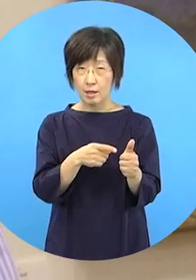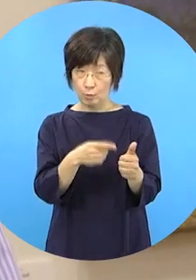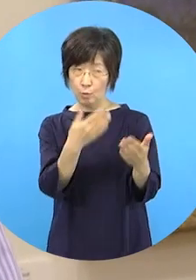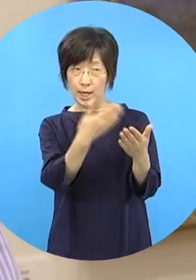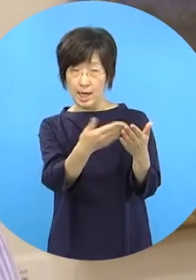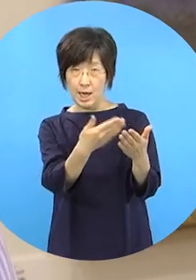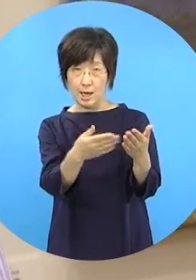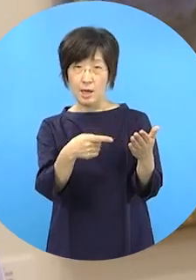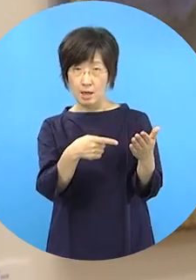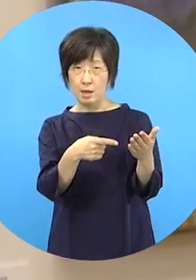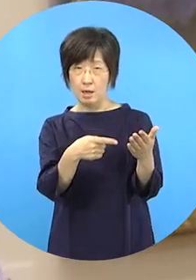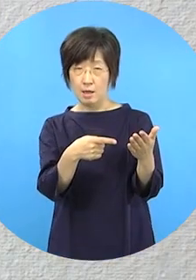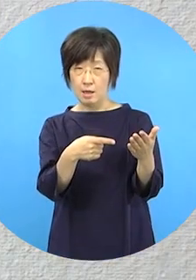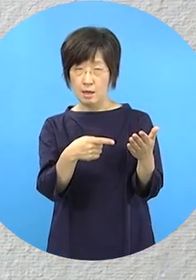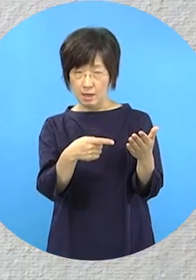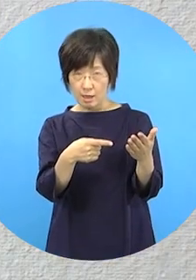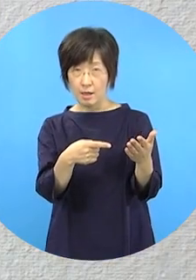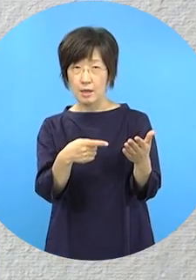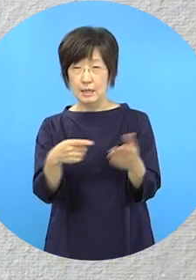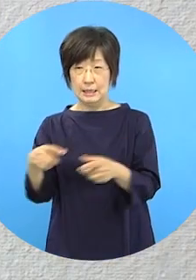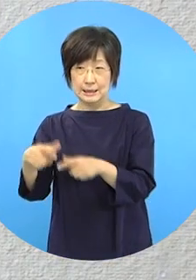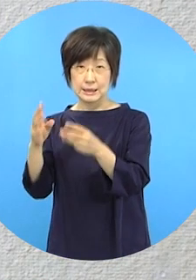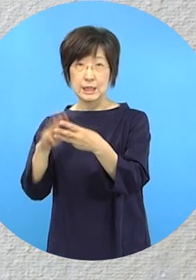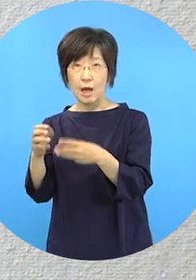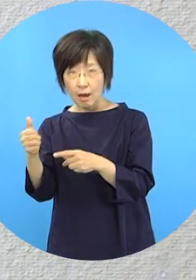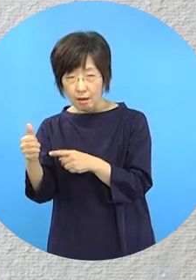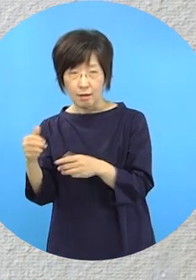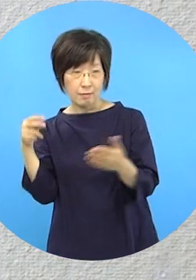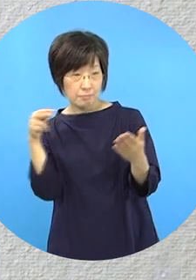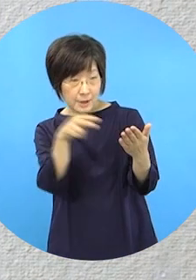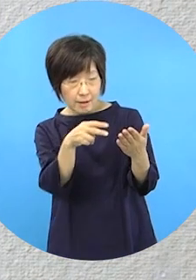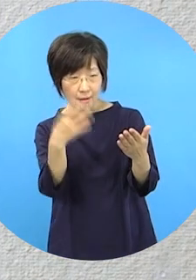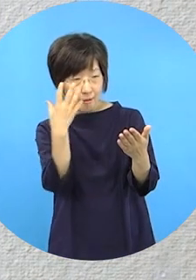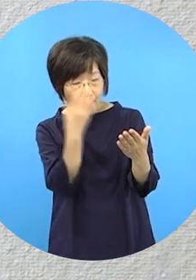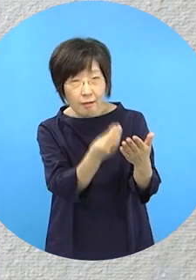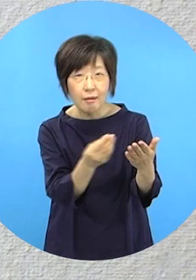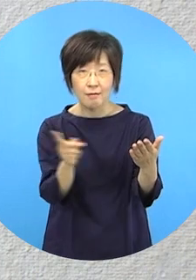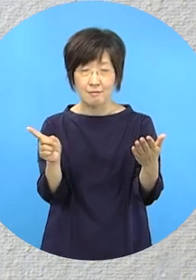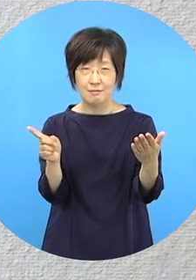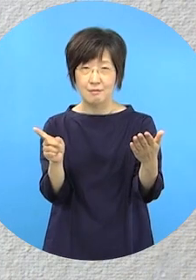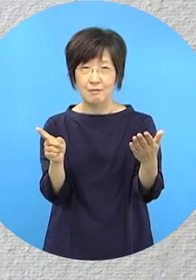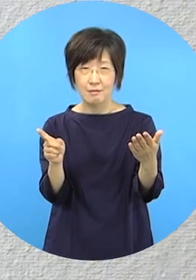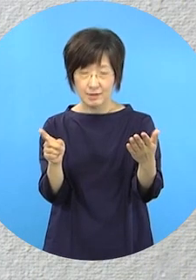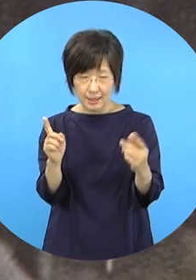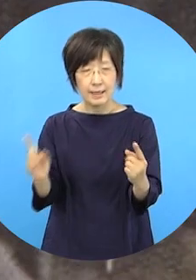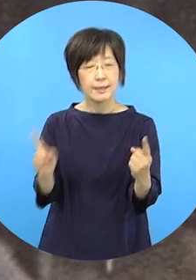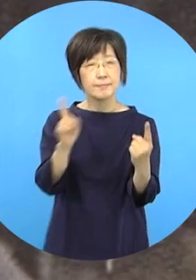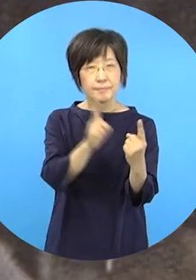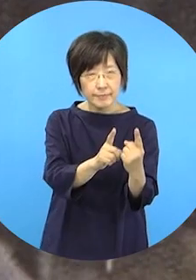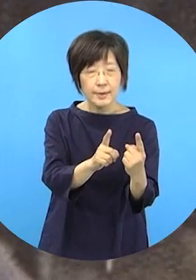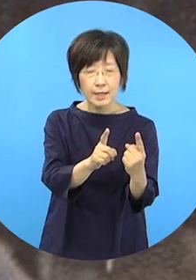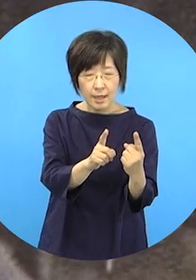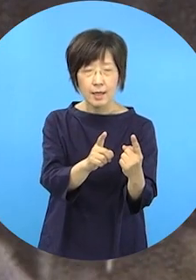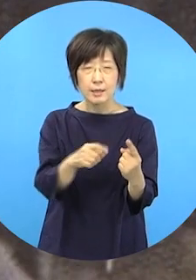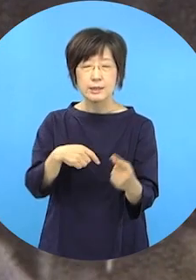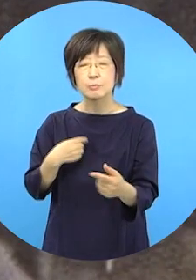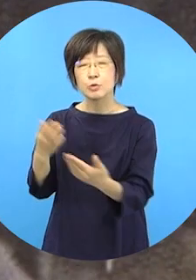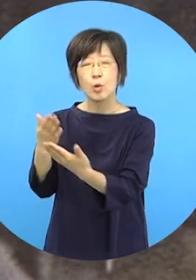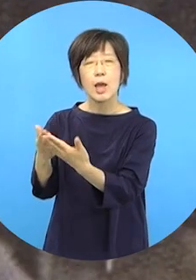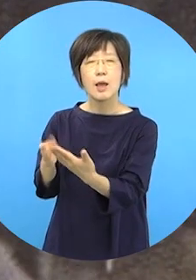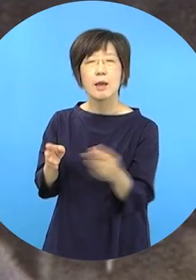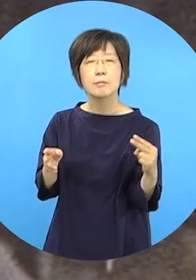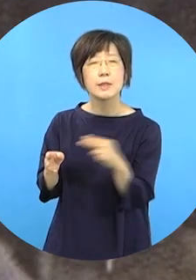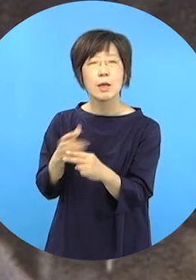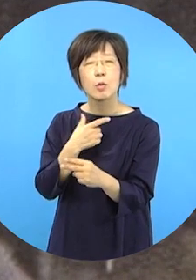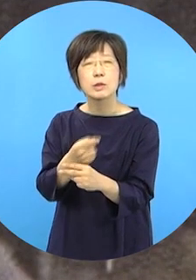た作品、それに若い頃の木田金次郎が一目惚れをして彼のところを訪ねる、で自分の作品を見て